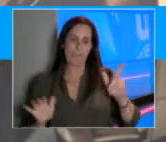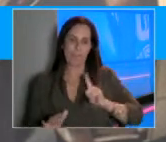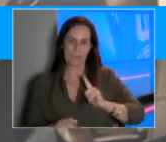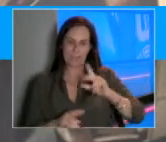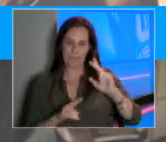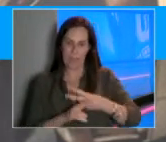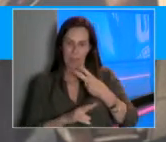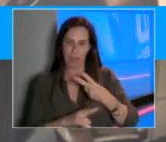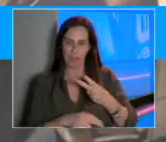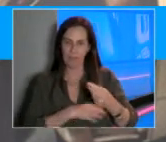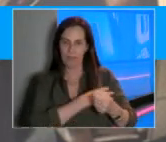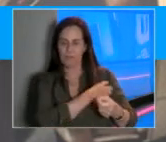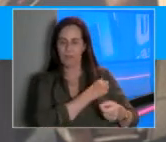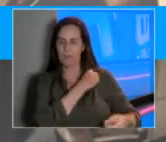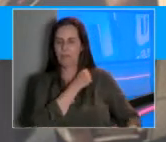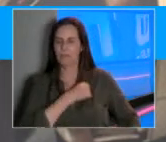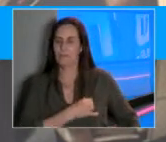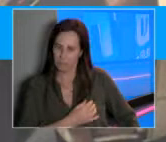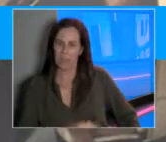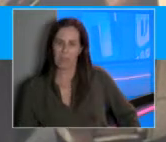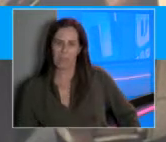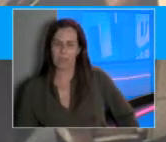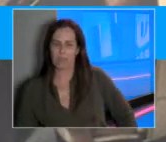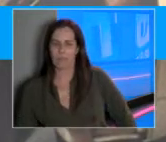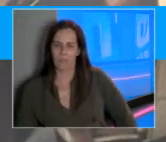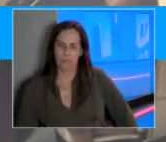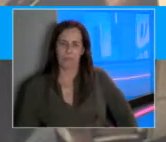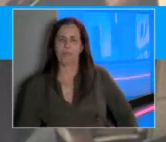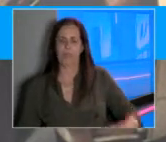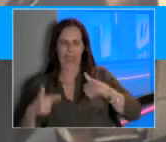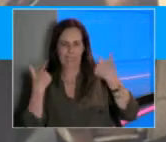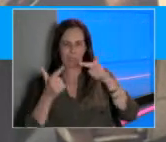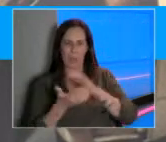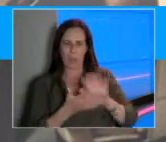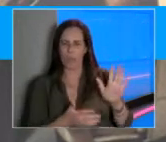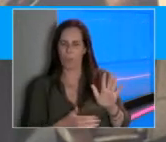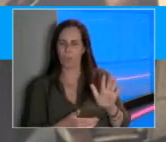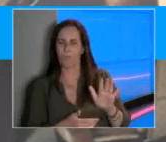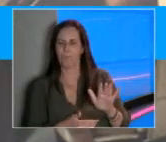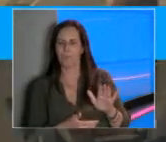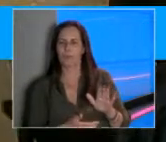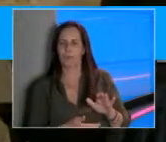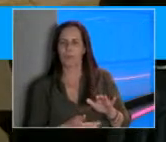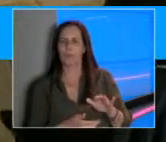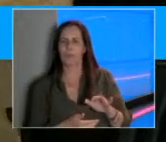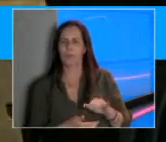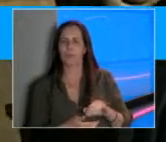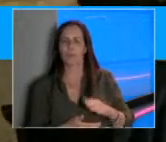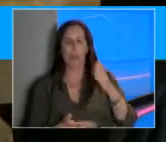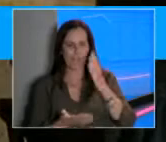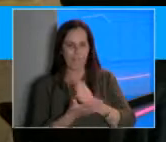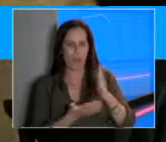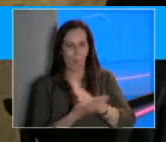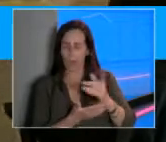פרטית רגילה, תביעה אזרחית למעשה? כן, אני אסביר את הדברים בצורה פשוטה. תראה, באופן עקרוני כבר